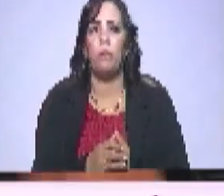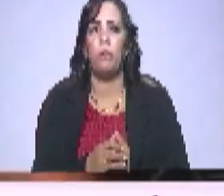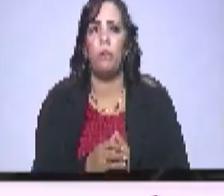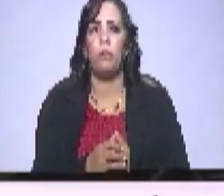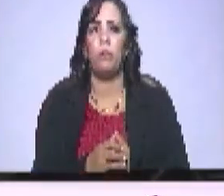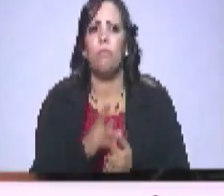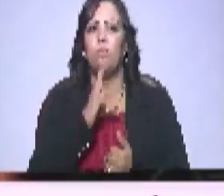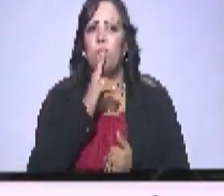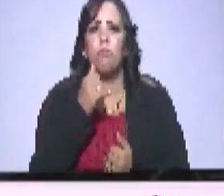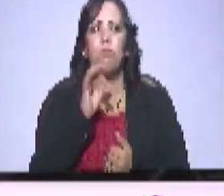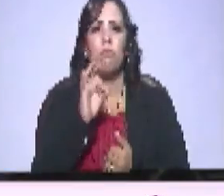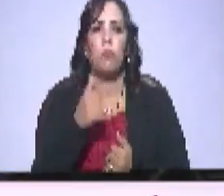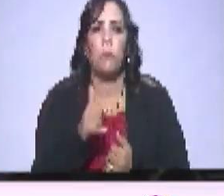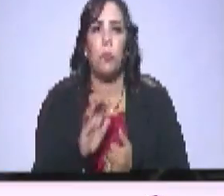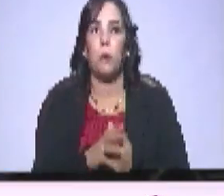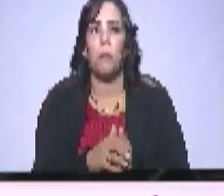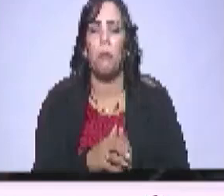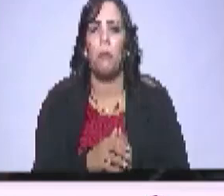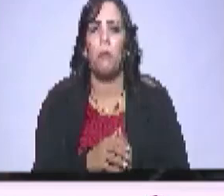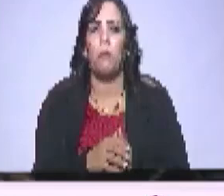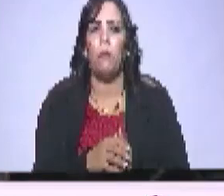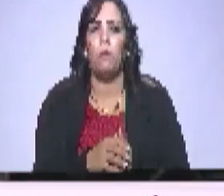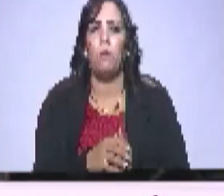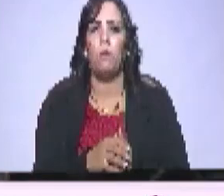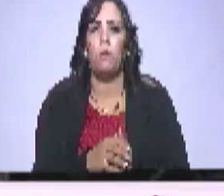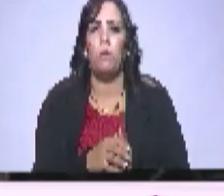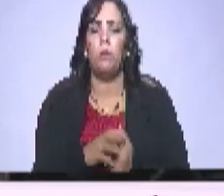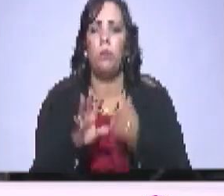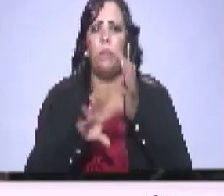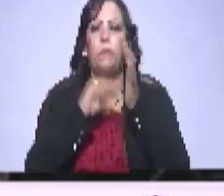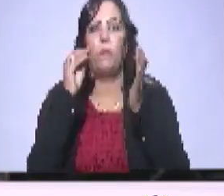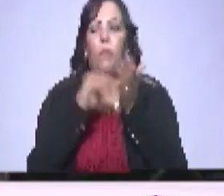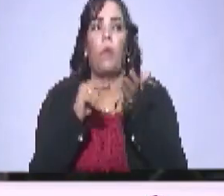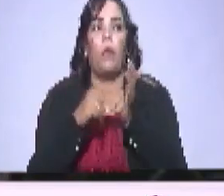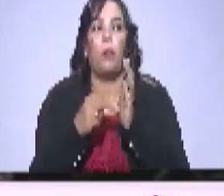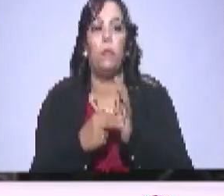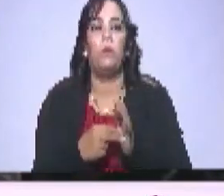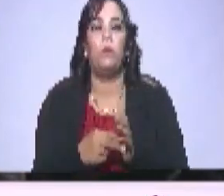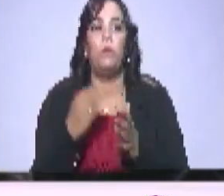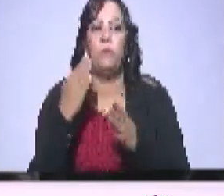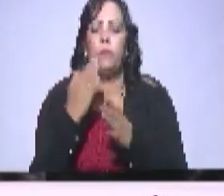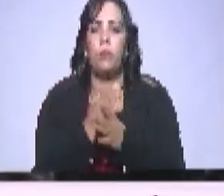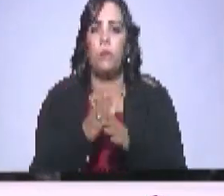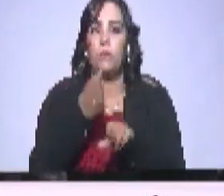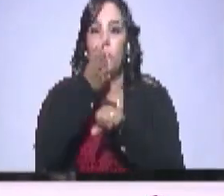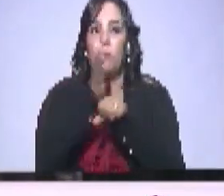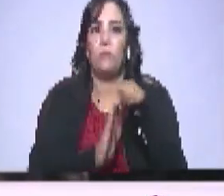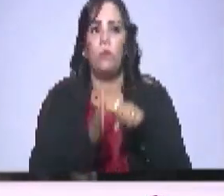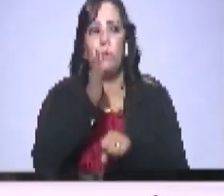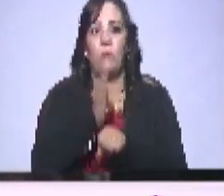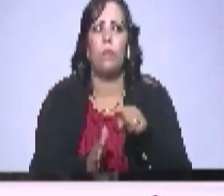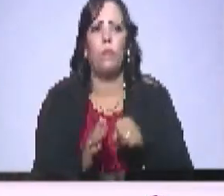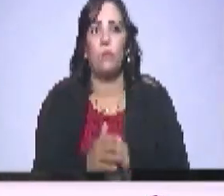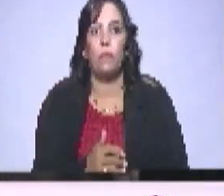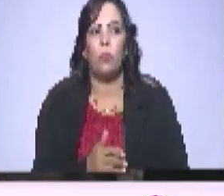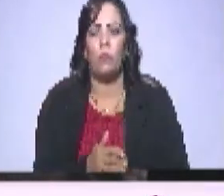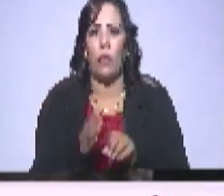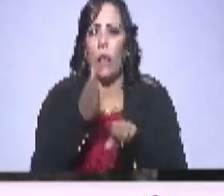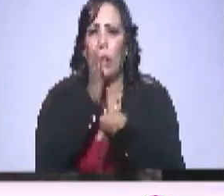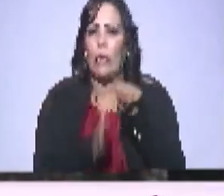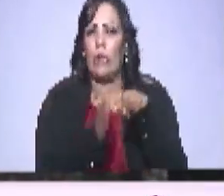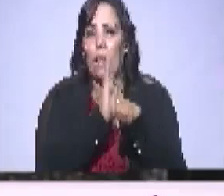كده، تمام اهي، نضفت تمام. هنبتدي عشان نبتدي نسلخها، نبتدي نقطعها جزل